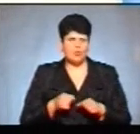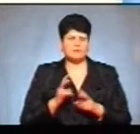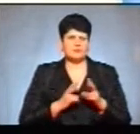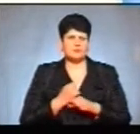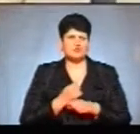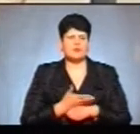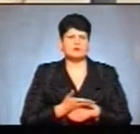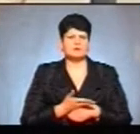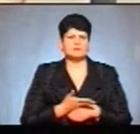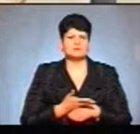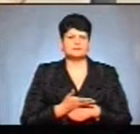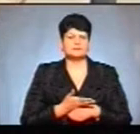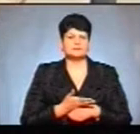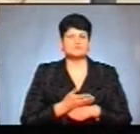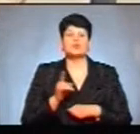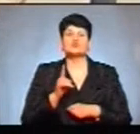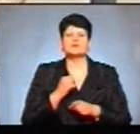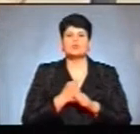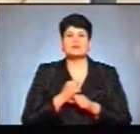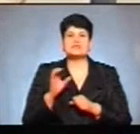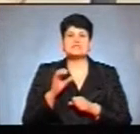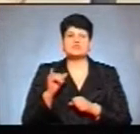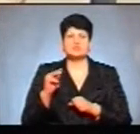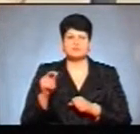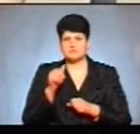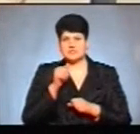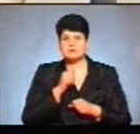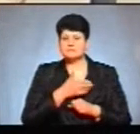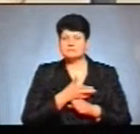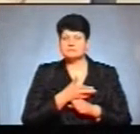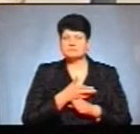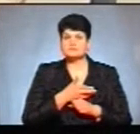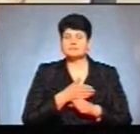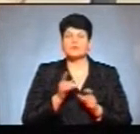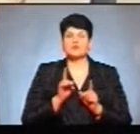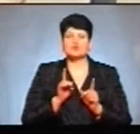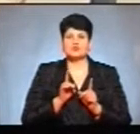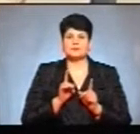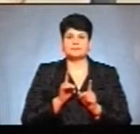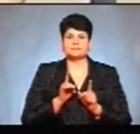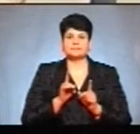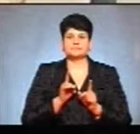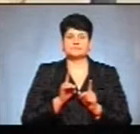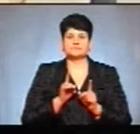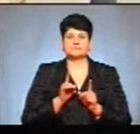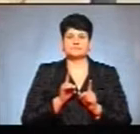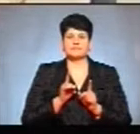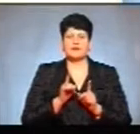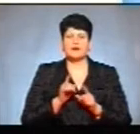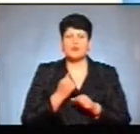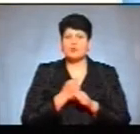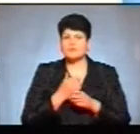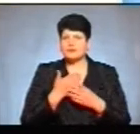працювати? Що вони робили в січні місяці? Щоби не, ну, умовно кажучи, роботи